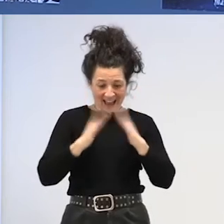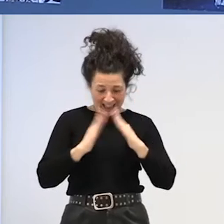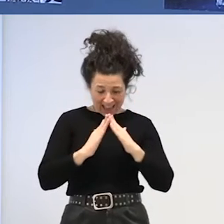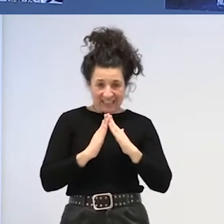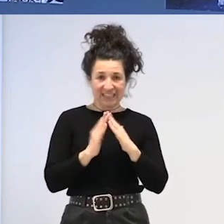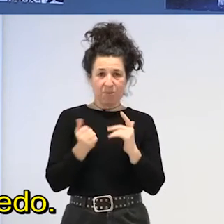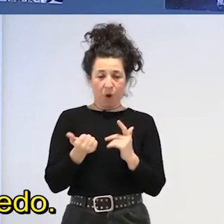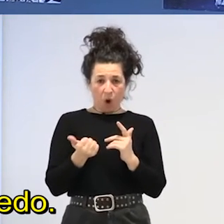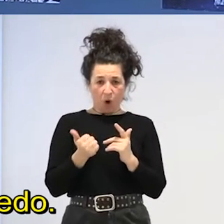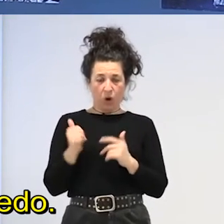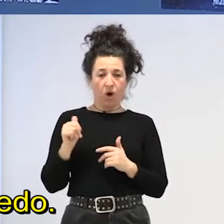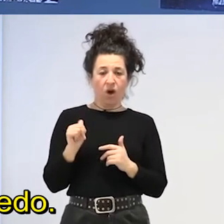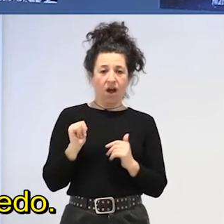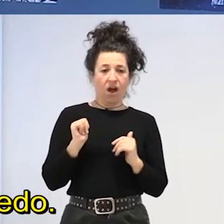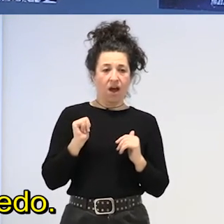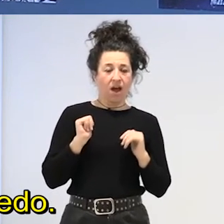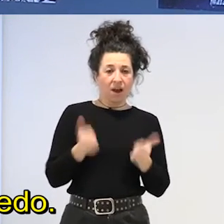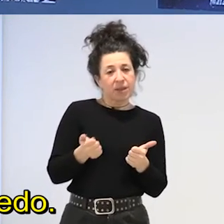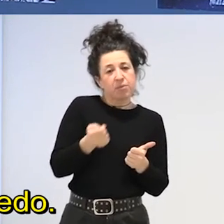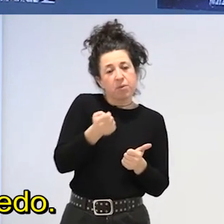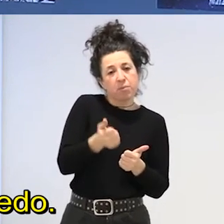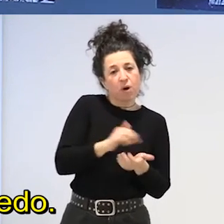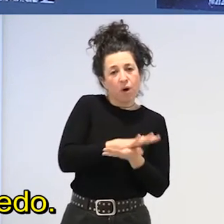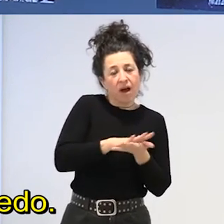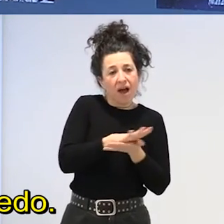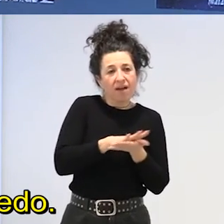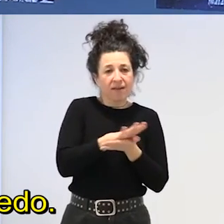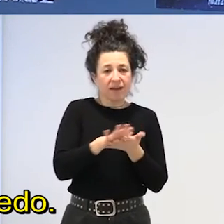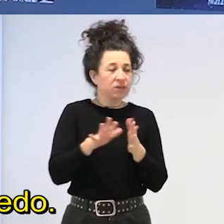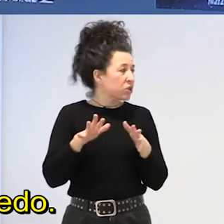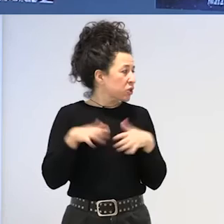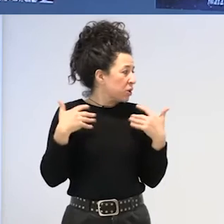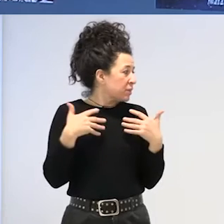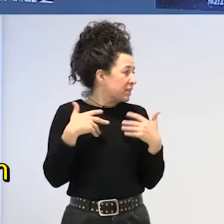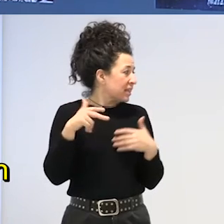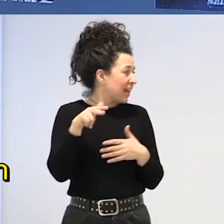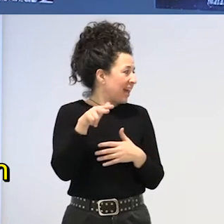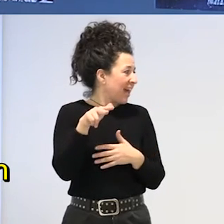pixkat hasieran komentatu dudan sorpresatxoa edo.